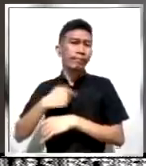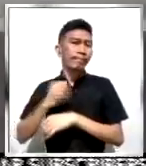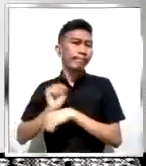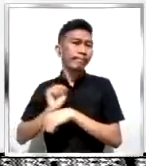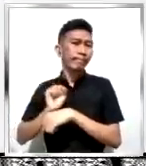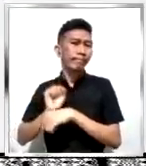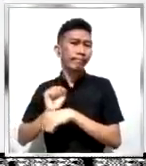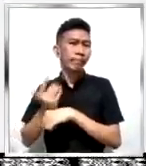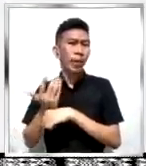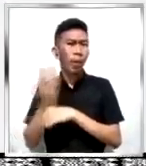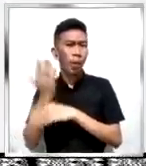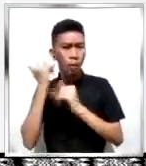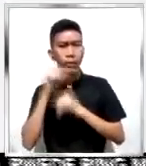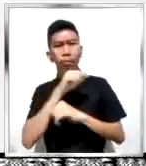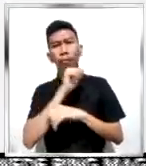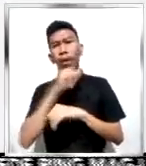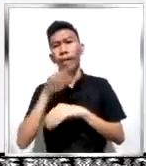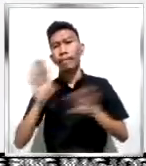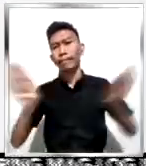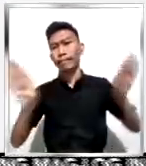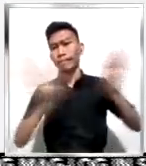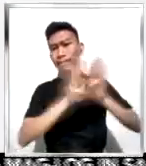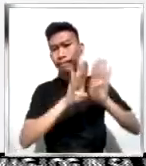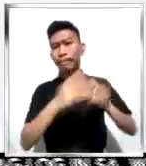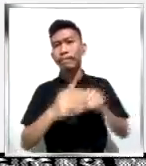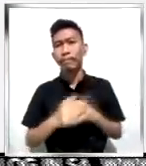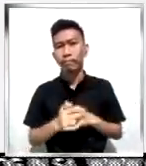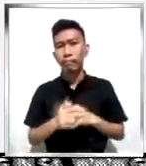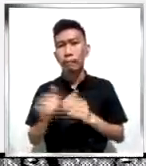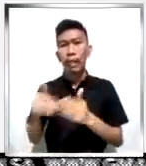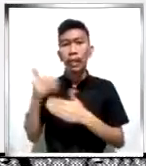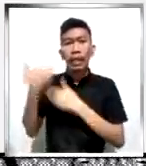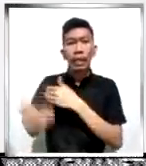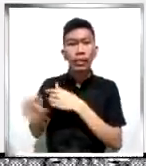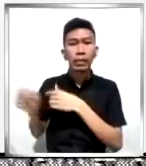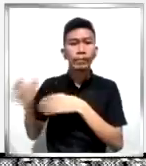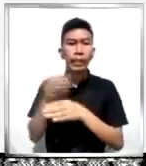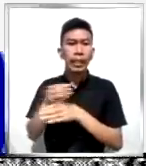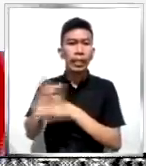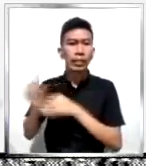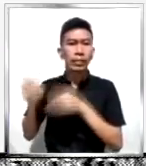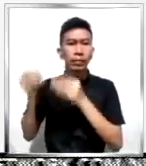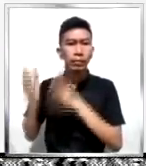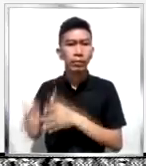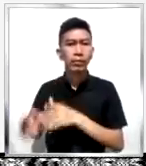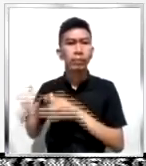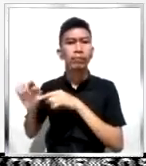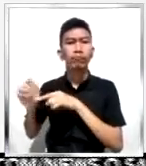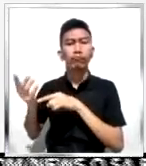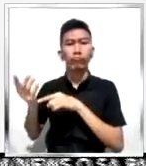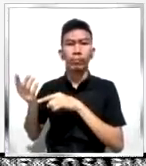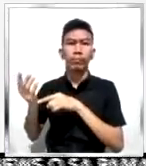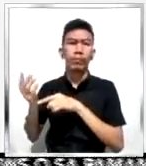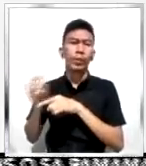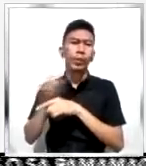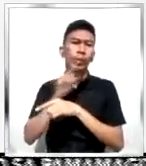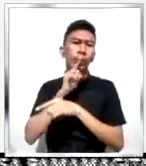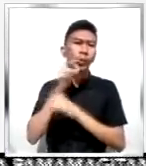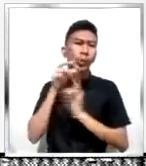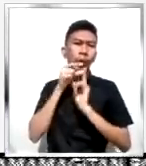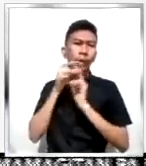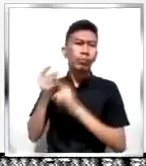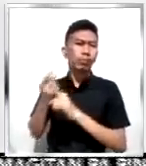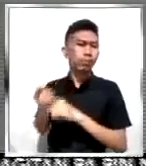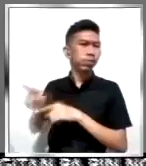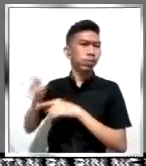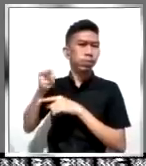mabiktima. Ang caregiver naman ay tatago natin sa pangalang Rina. Masasakit na salita raw ang inaabot sa kada siya sisingilin ng nagpautang sa